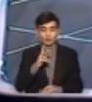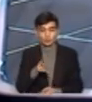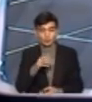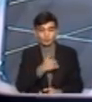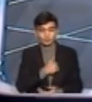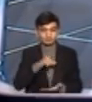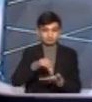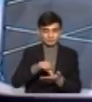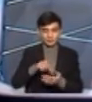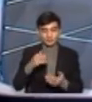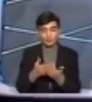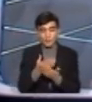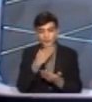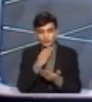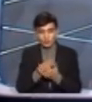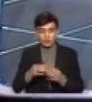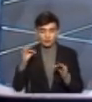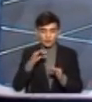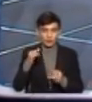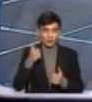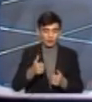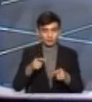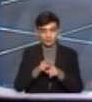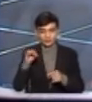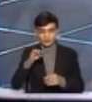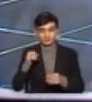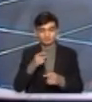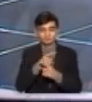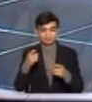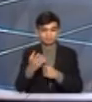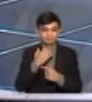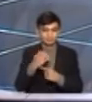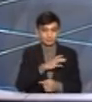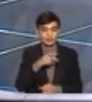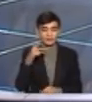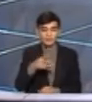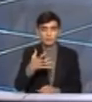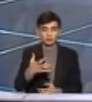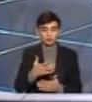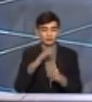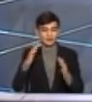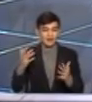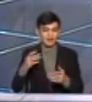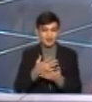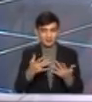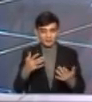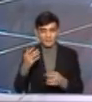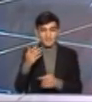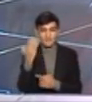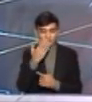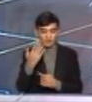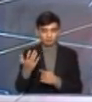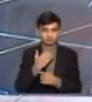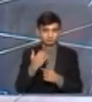жақсы жаңалықтармен бөлісіп, еліміздің түкпір-түкпірінен Информбюроға 2500-ге жуық түрлі видео жолдады.